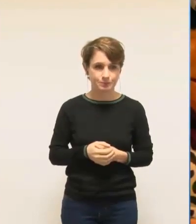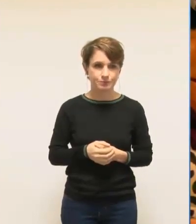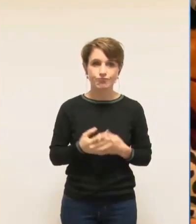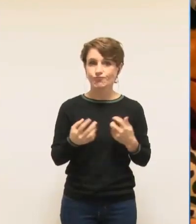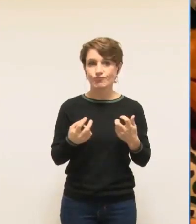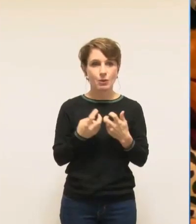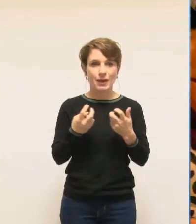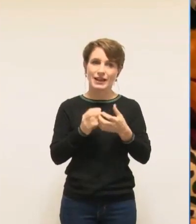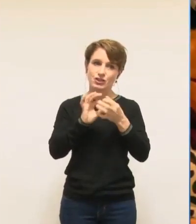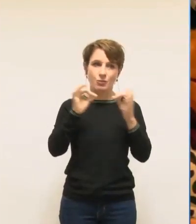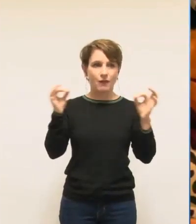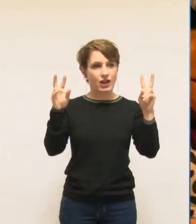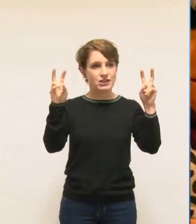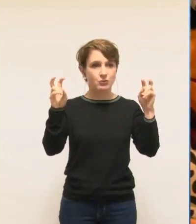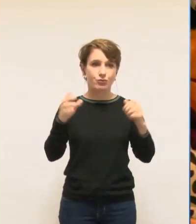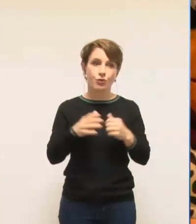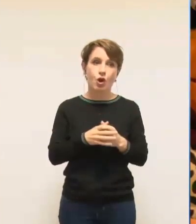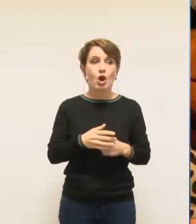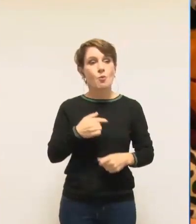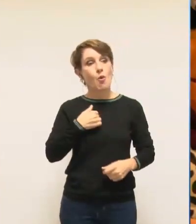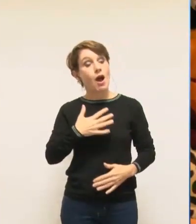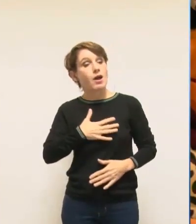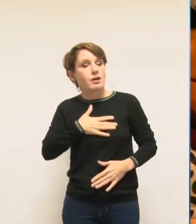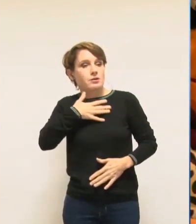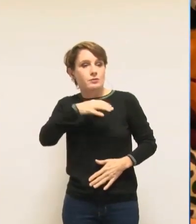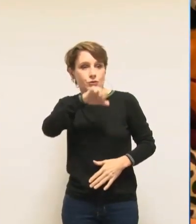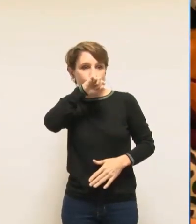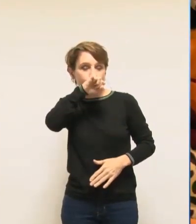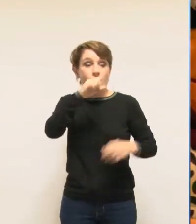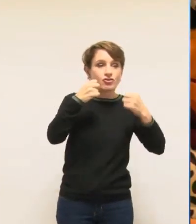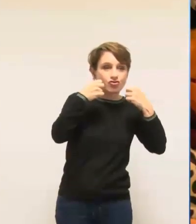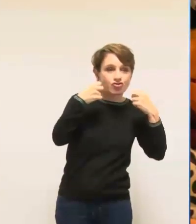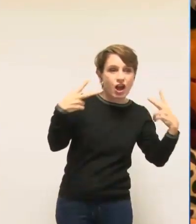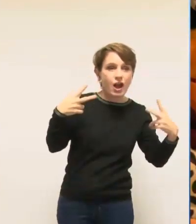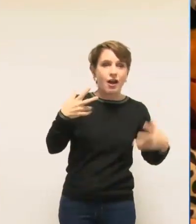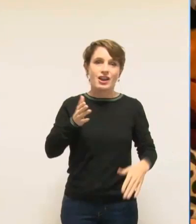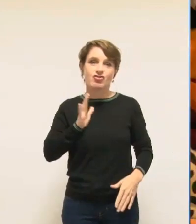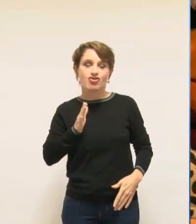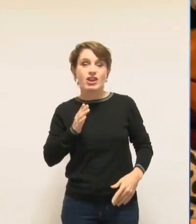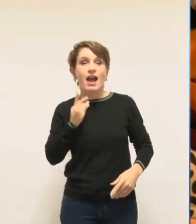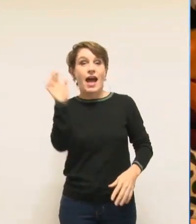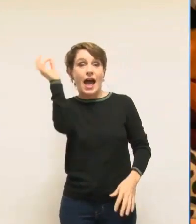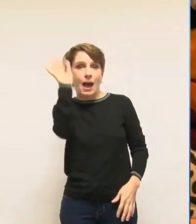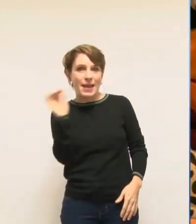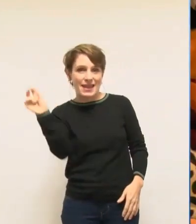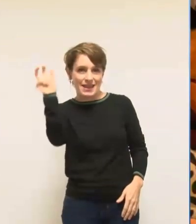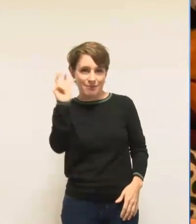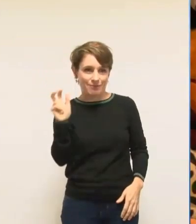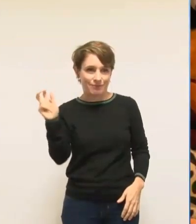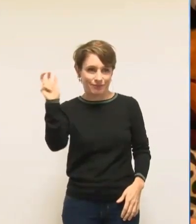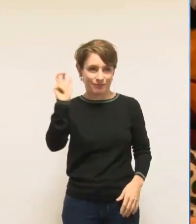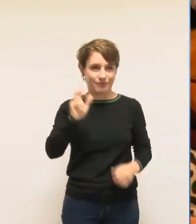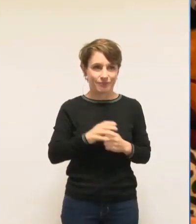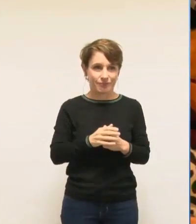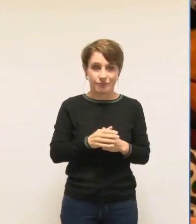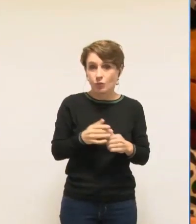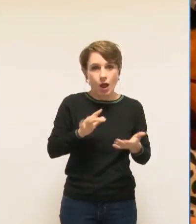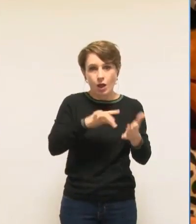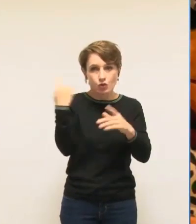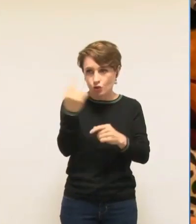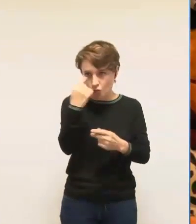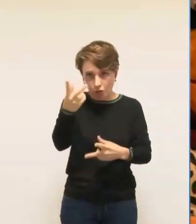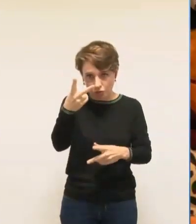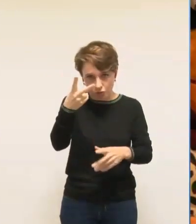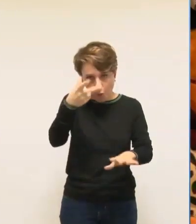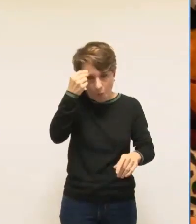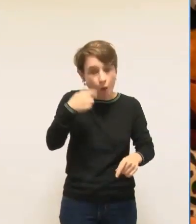dis « j'aime les chats, les chiens et les abeilles », tout le monde comprend que j'aime les chiens et les chats, que j'aime les